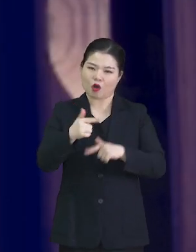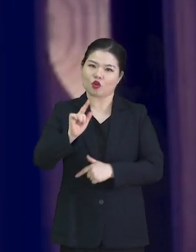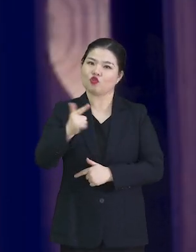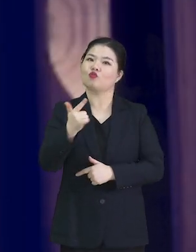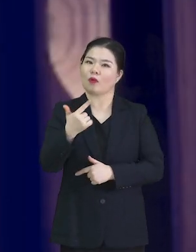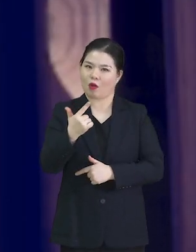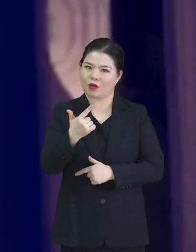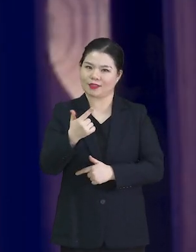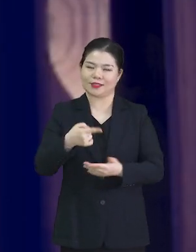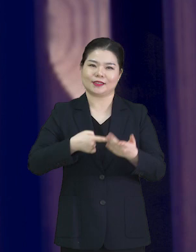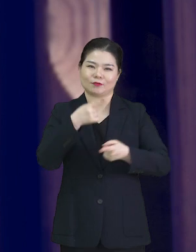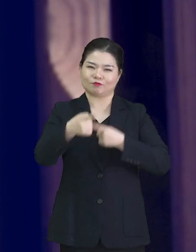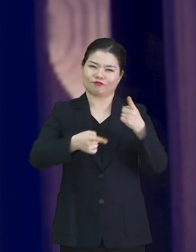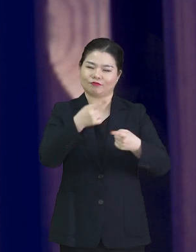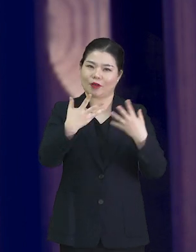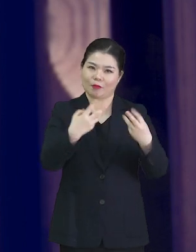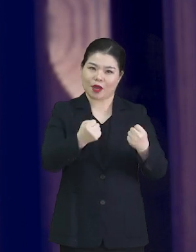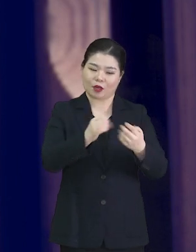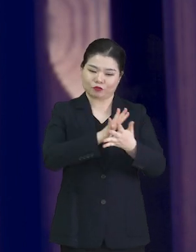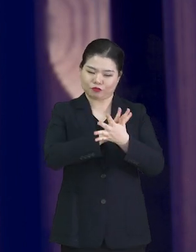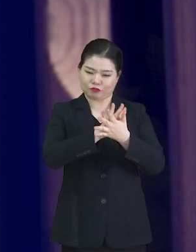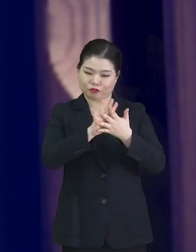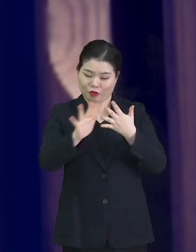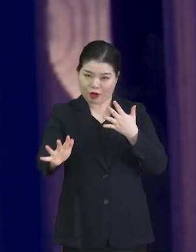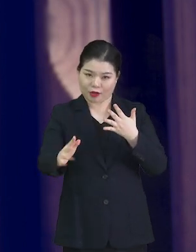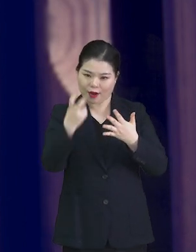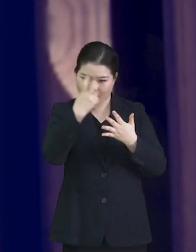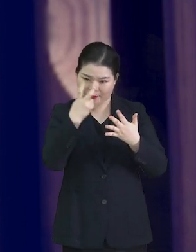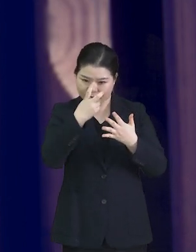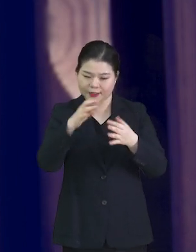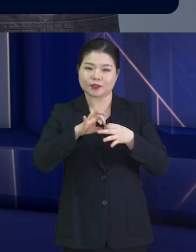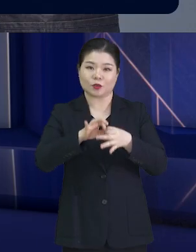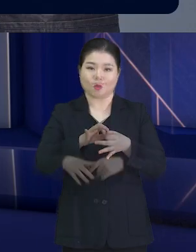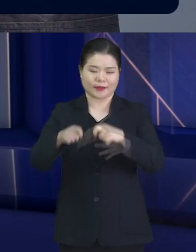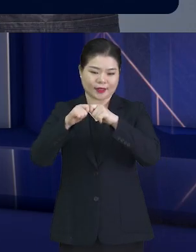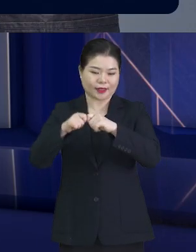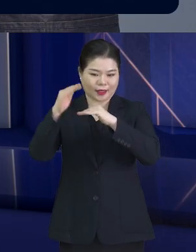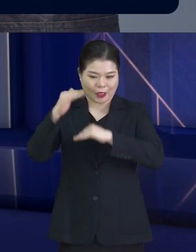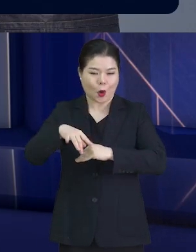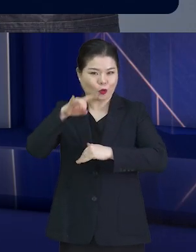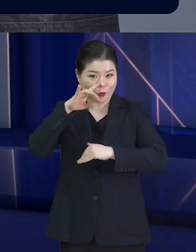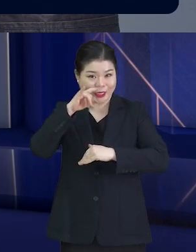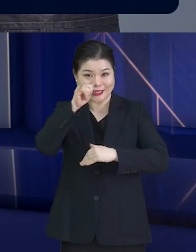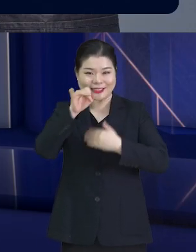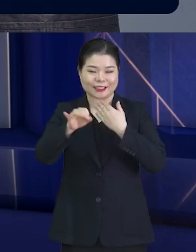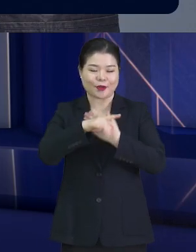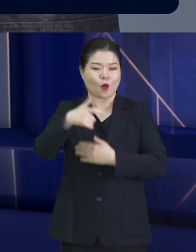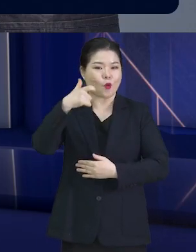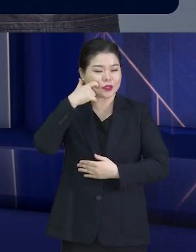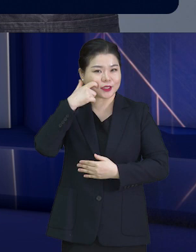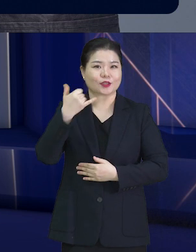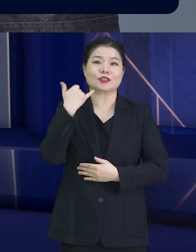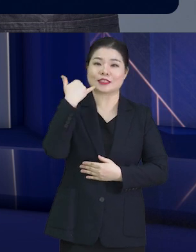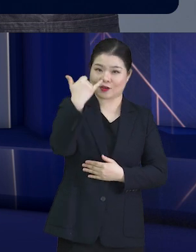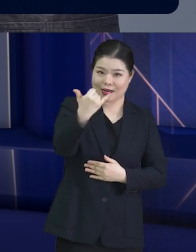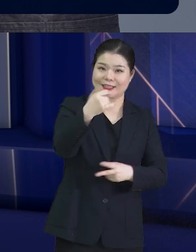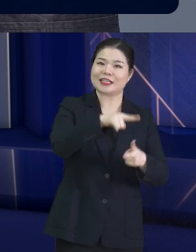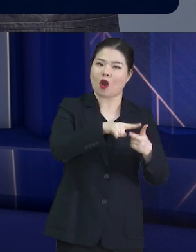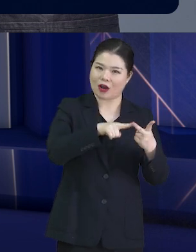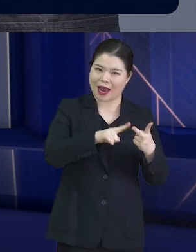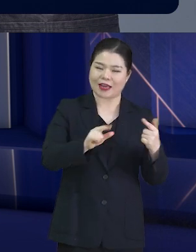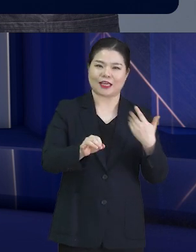접수되고 있습니다. 신청 순서대로 심사를 거쳐 지급되니 자세한 사항은 콜센터로